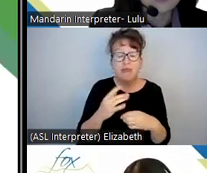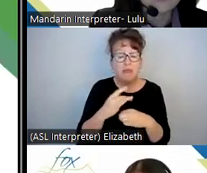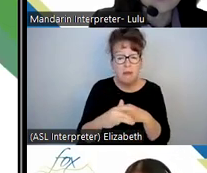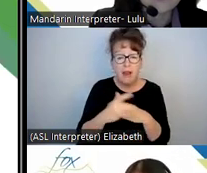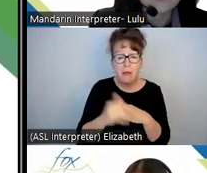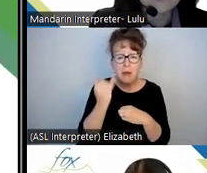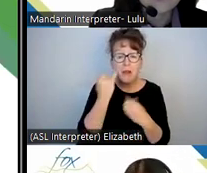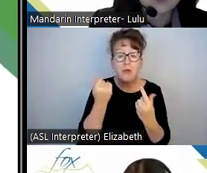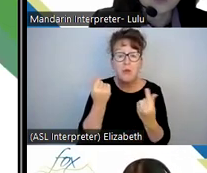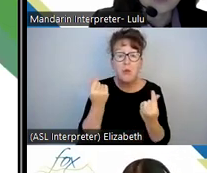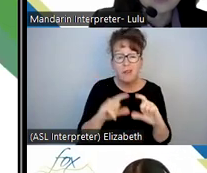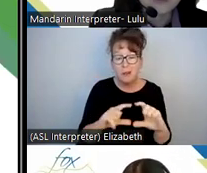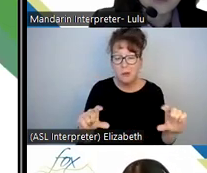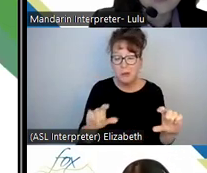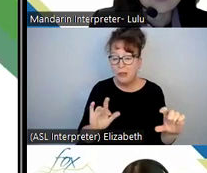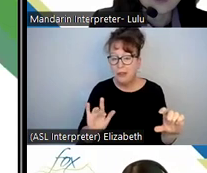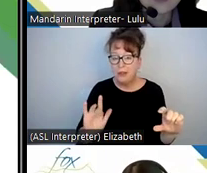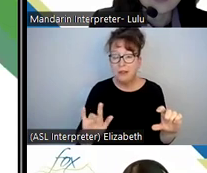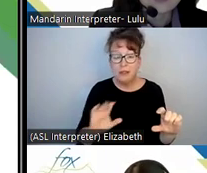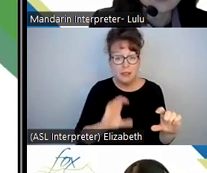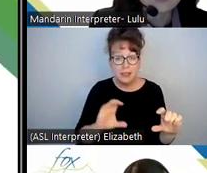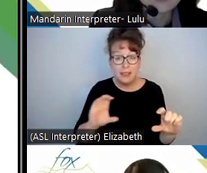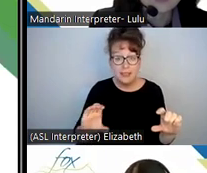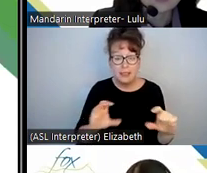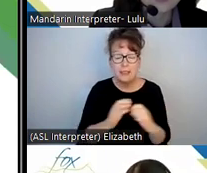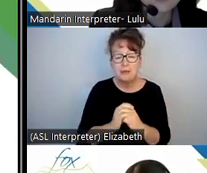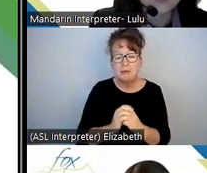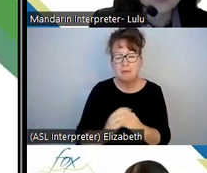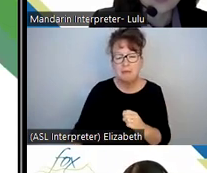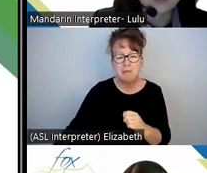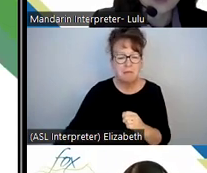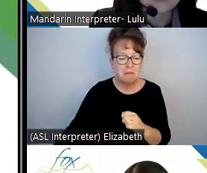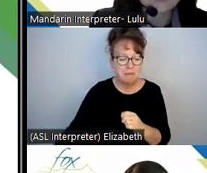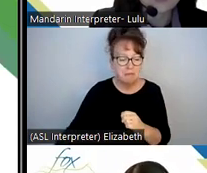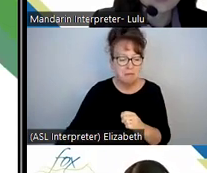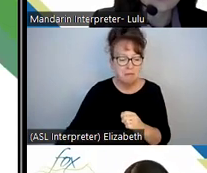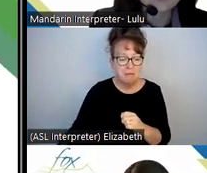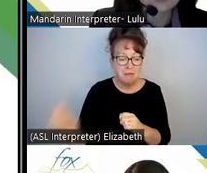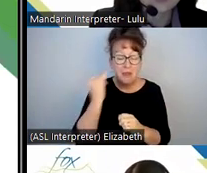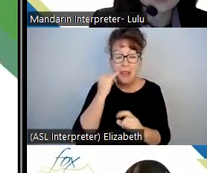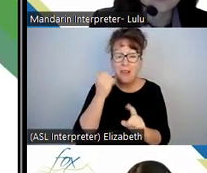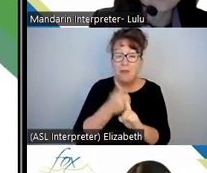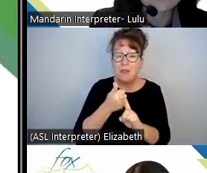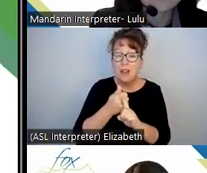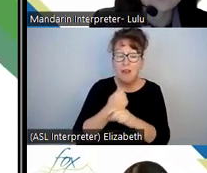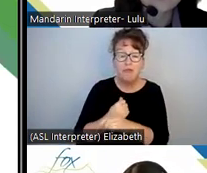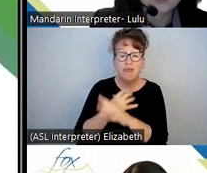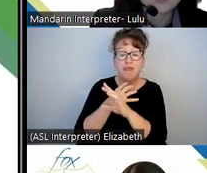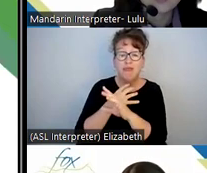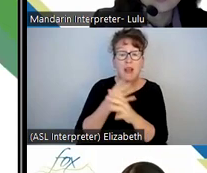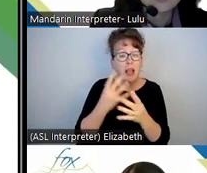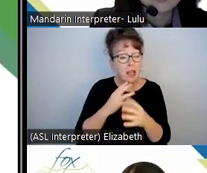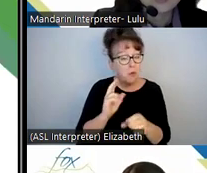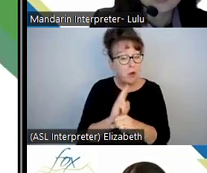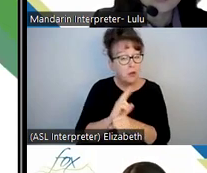phần nếu anh chị click vào cái biểu tượng CC anh chị có thể thấy được cái phần